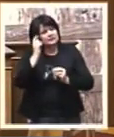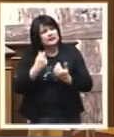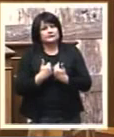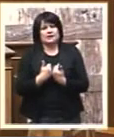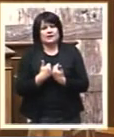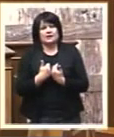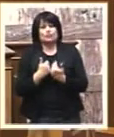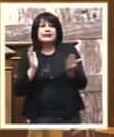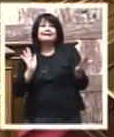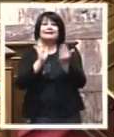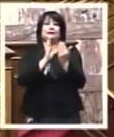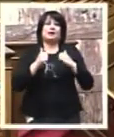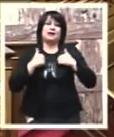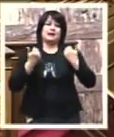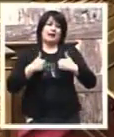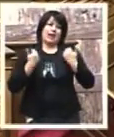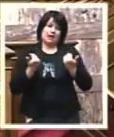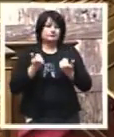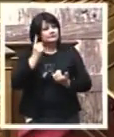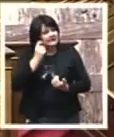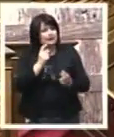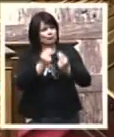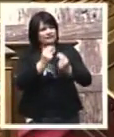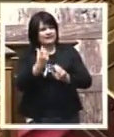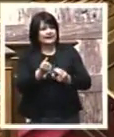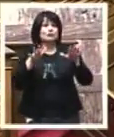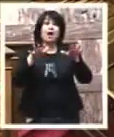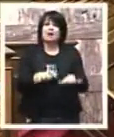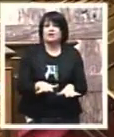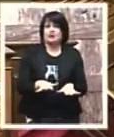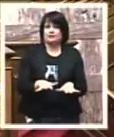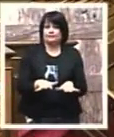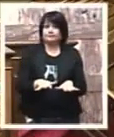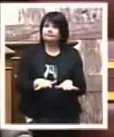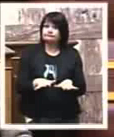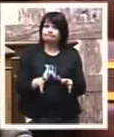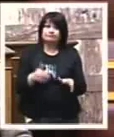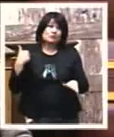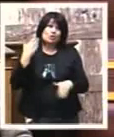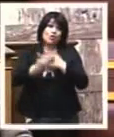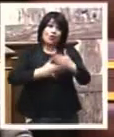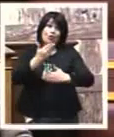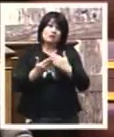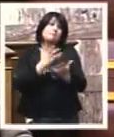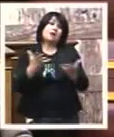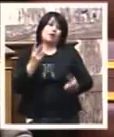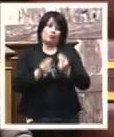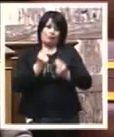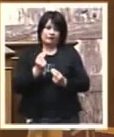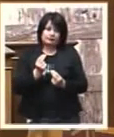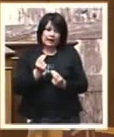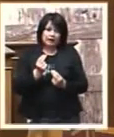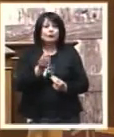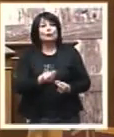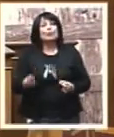τι αντιμετωπίζει σήμερα η νέα γενιά, τα προβλήματά της. Ανεργία. Θερίζει εδώ και χρόνια. Κυρίως όμως και η